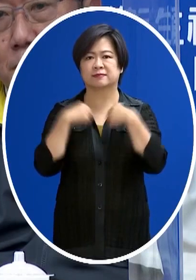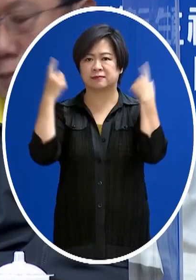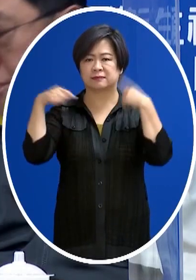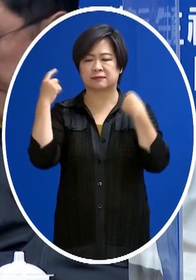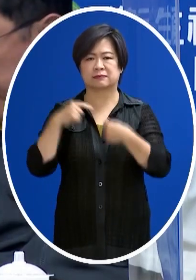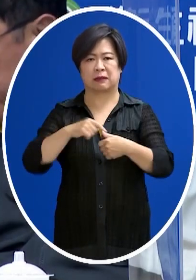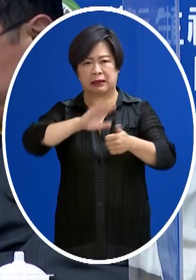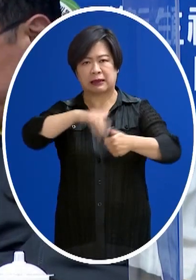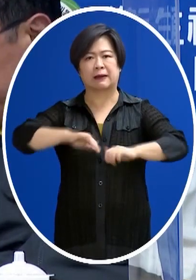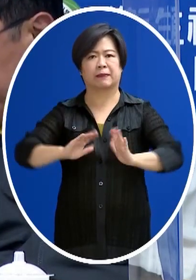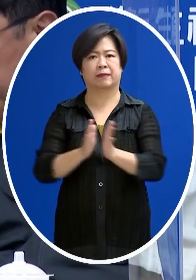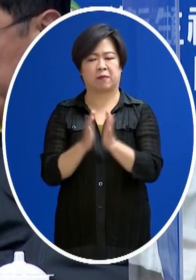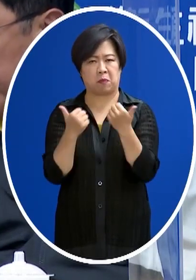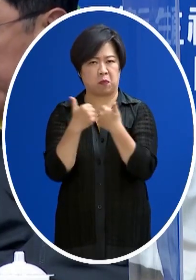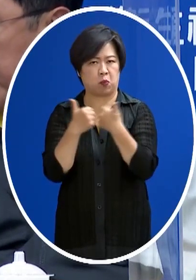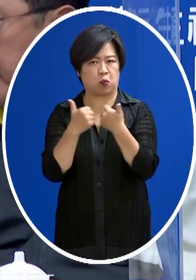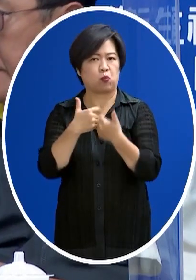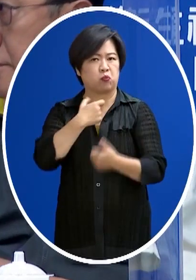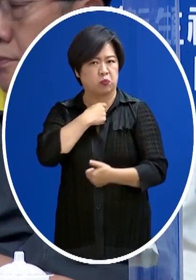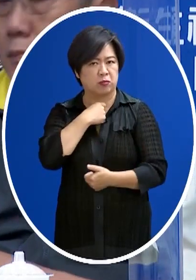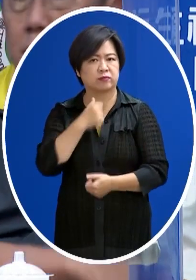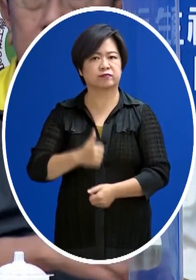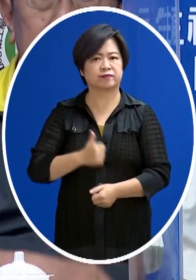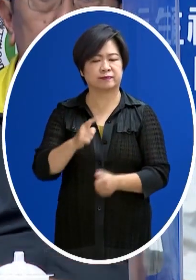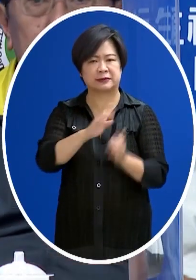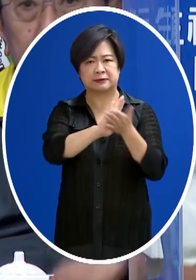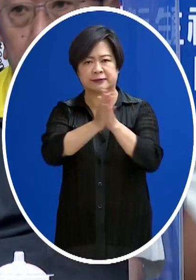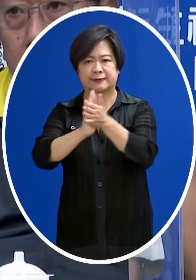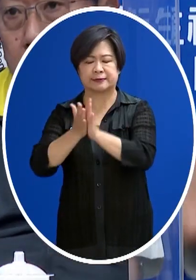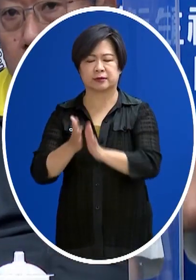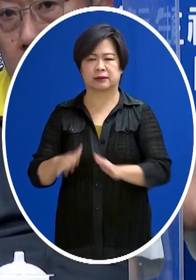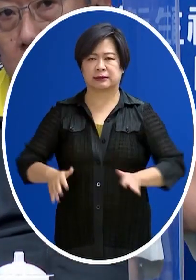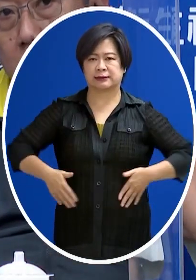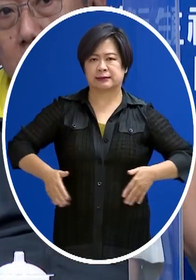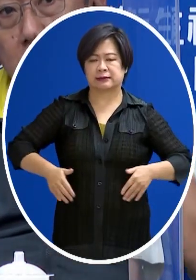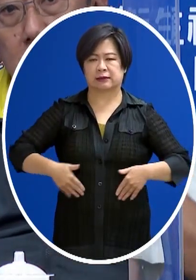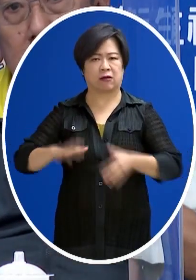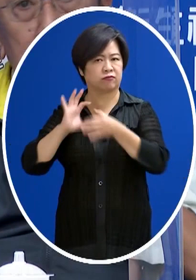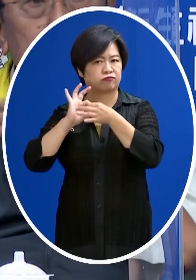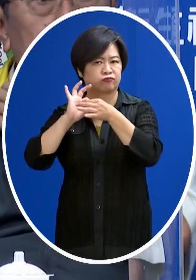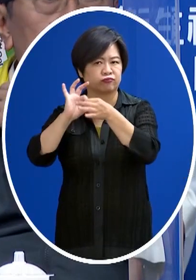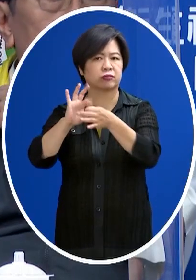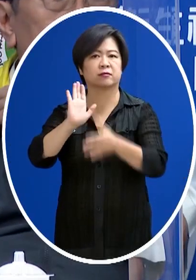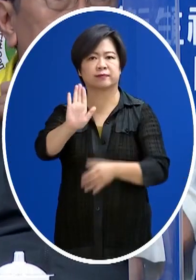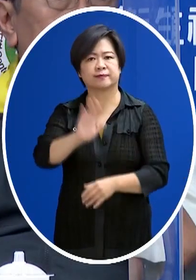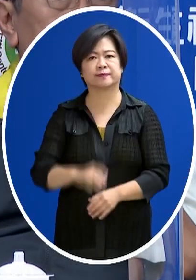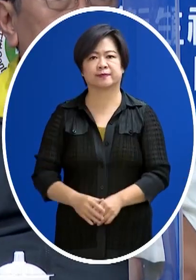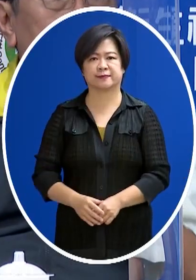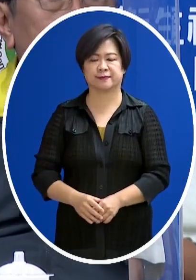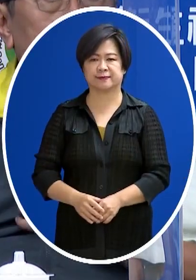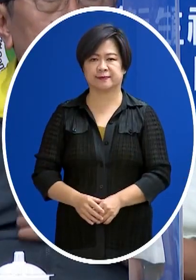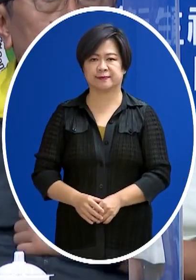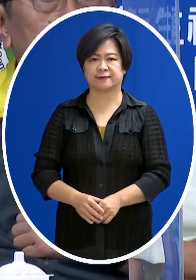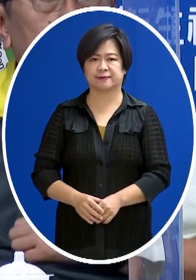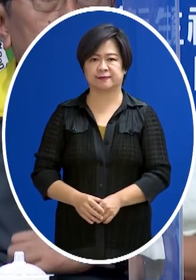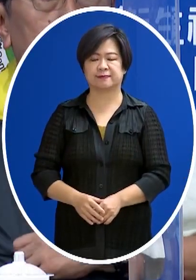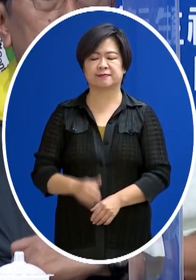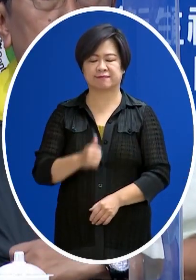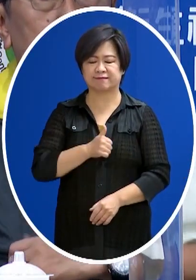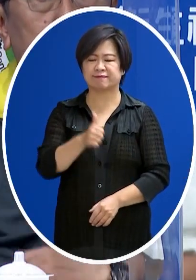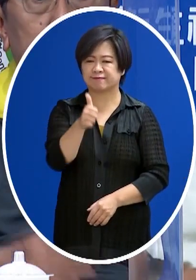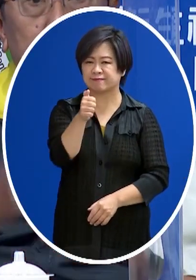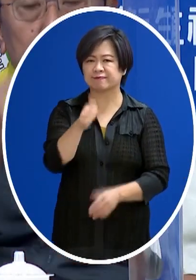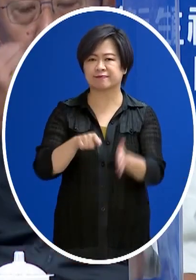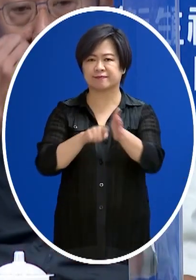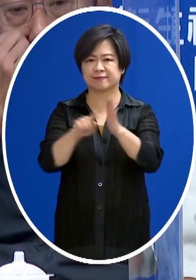随开哈。那因为确实很多的一些变化都是这样子持续在进行，那非常感谢哈专